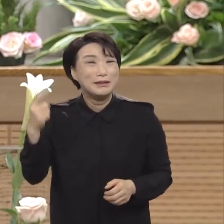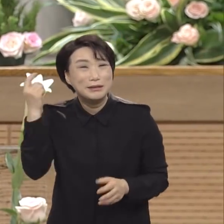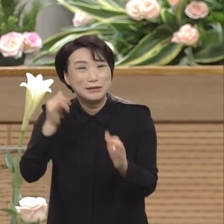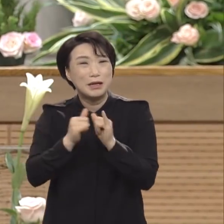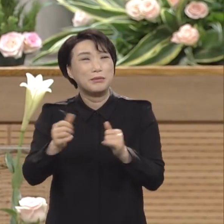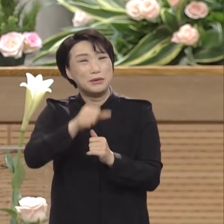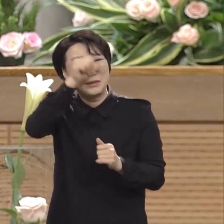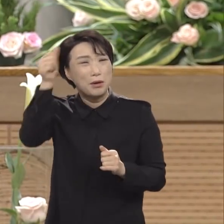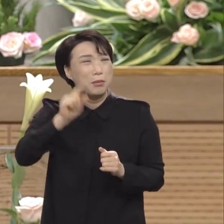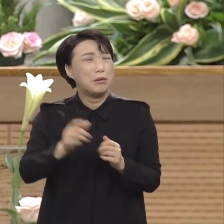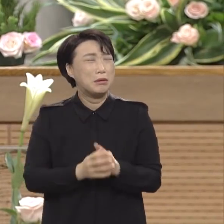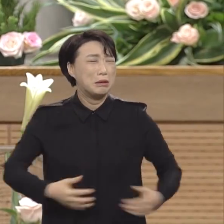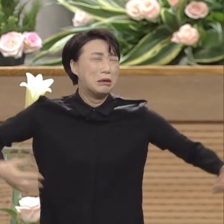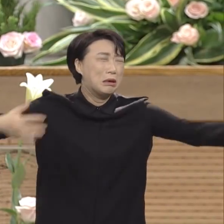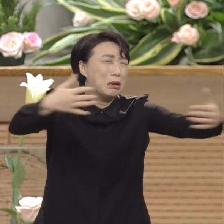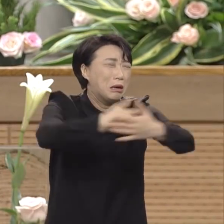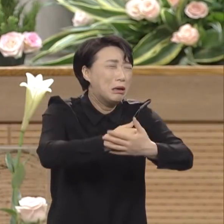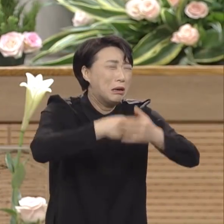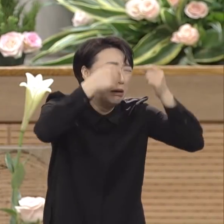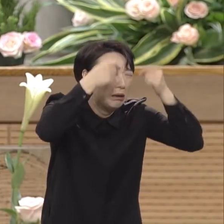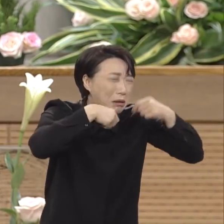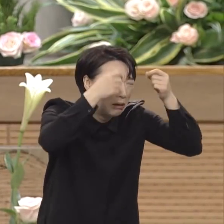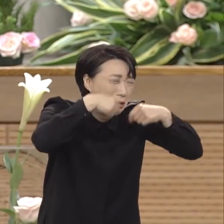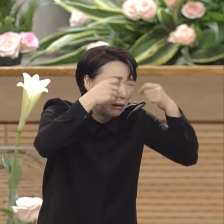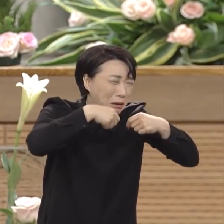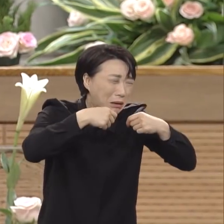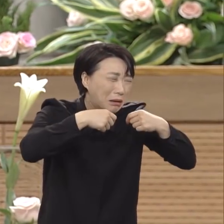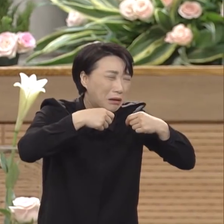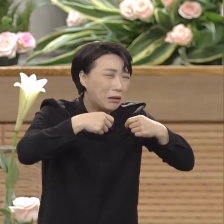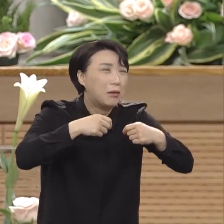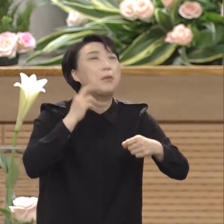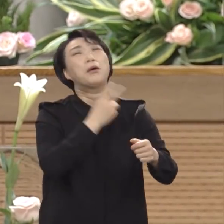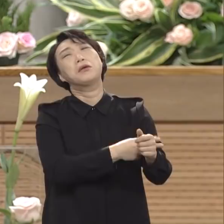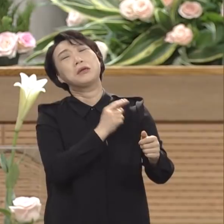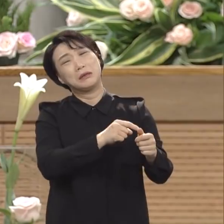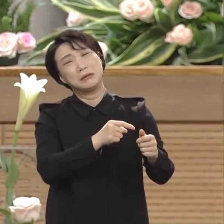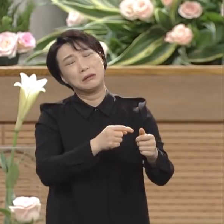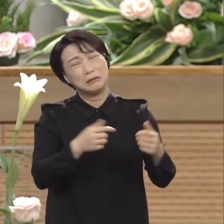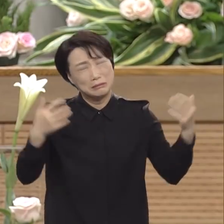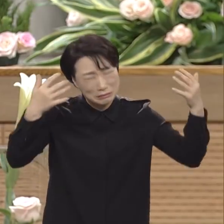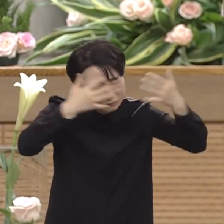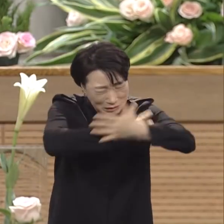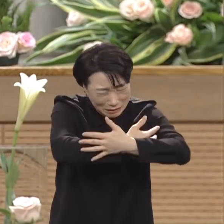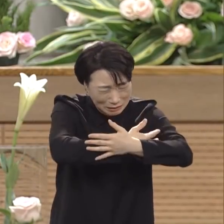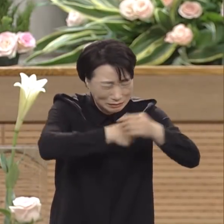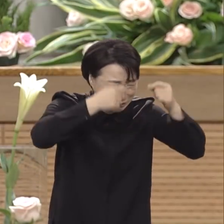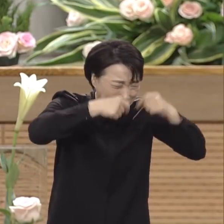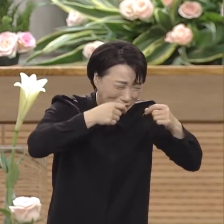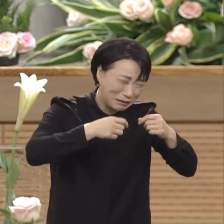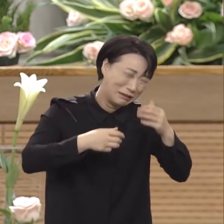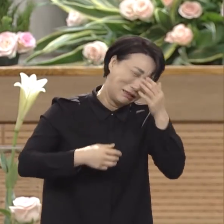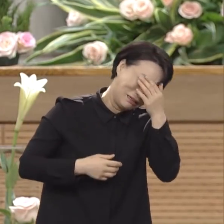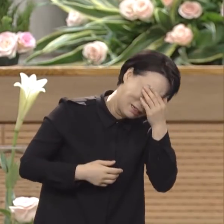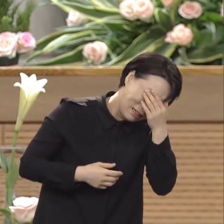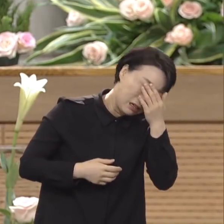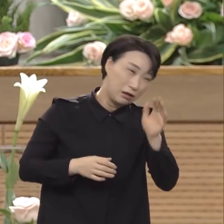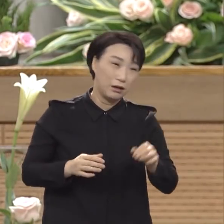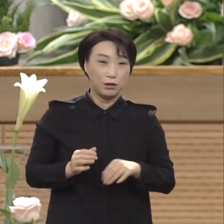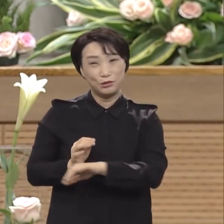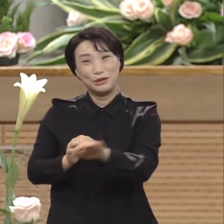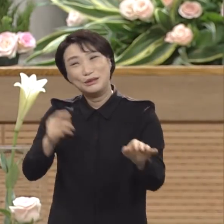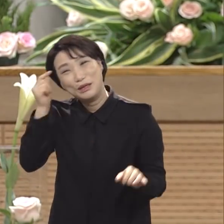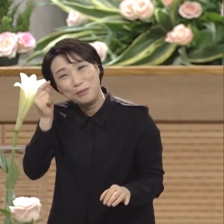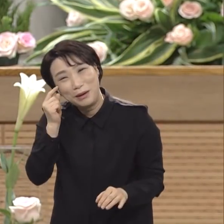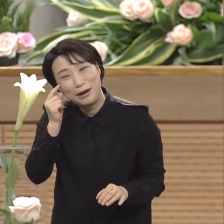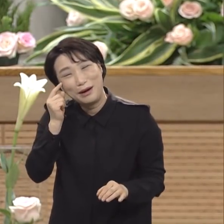흐느껴 오는 그 장면이라고 하는 것은 참 우리가 봐도 참 감동되지